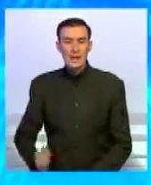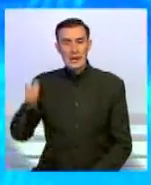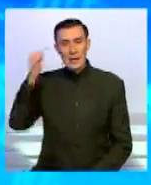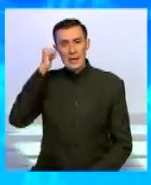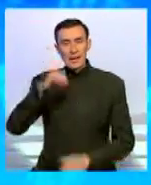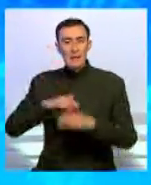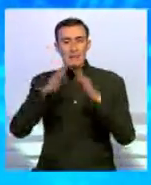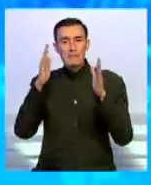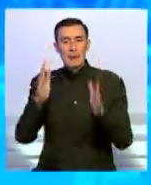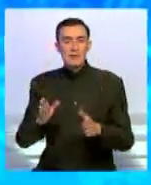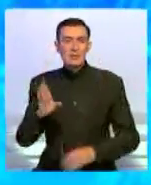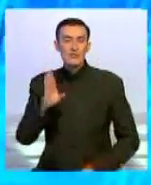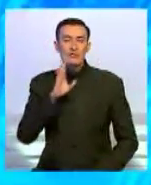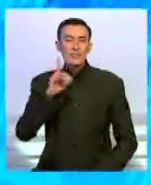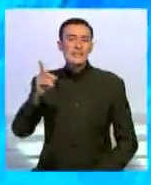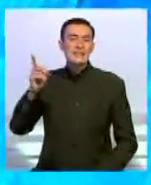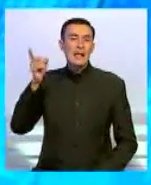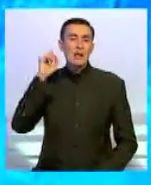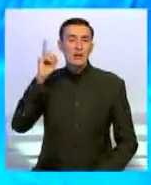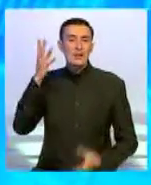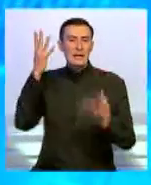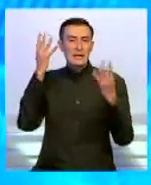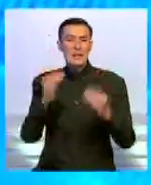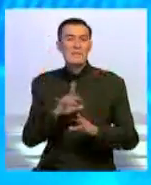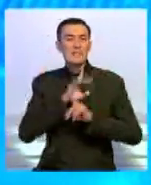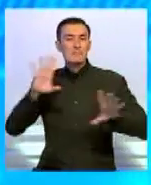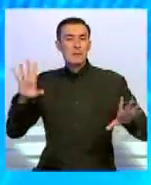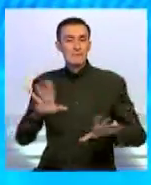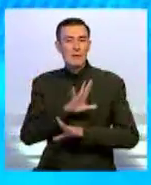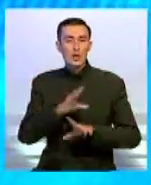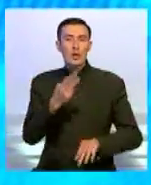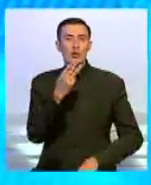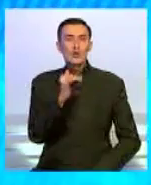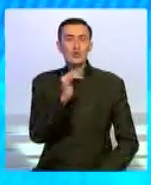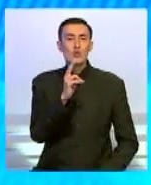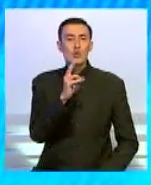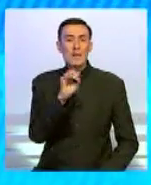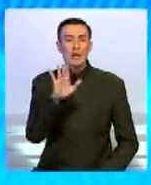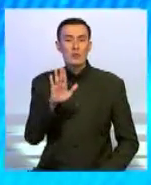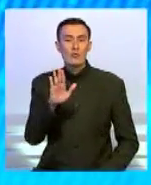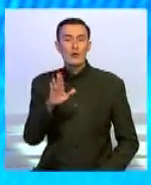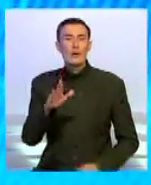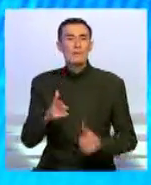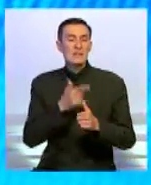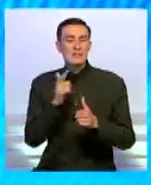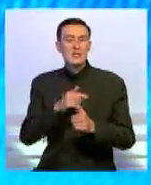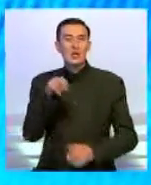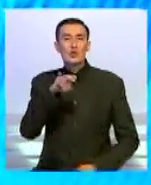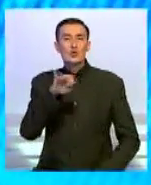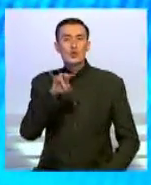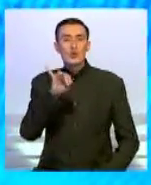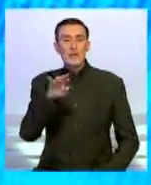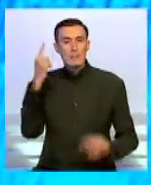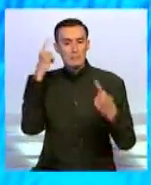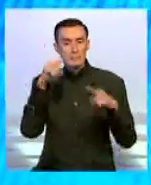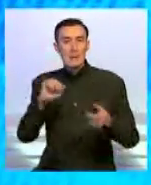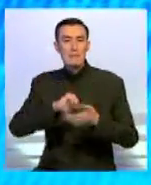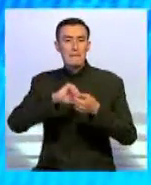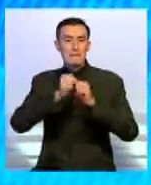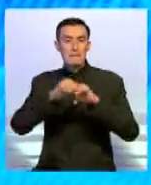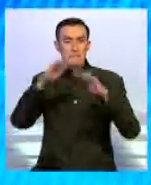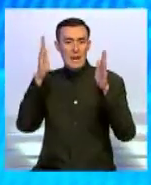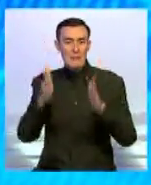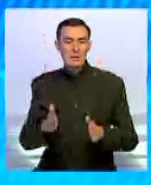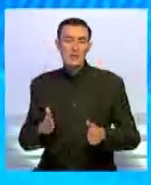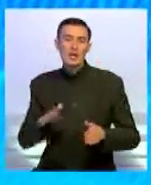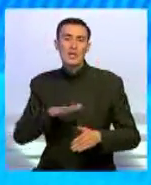Памятник девчонке из далеких дней, которую воспевал Батырхан Шукенов в песне «Джулия», появился в Уральске. Автором памятника у фонтана на